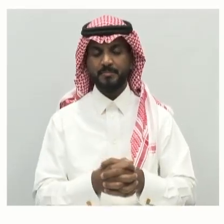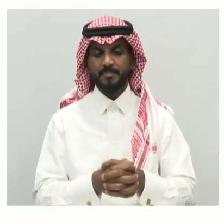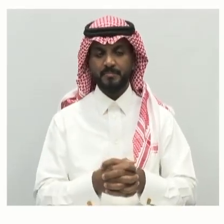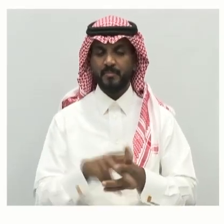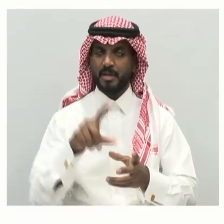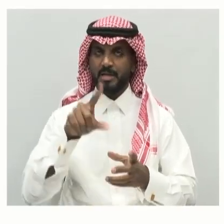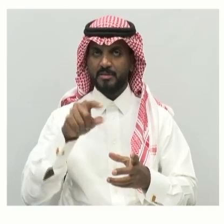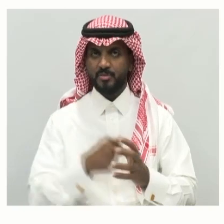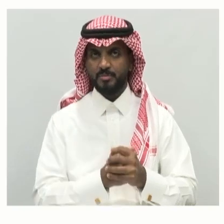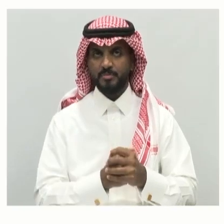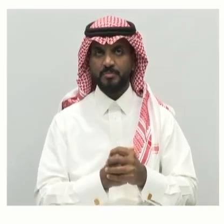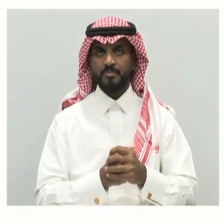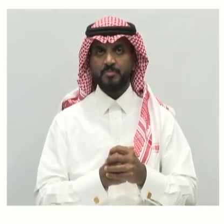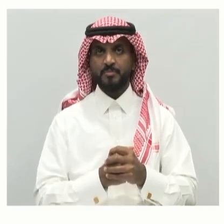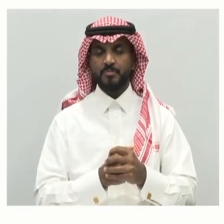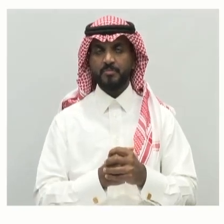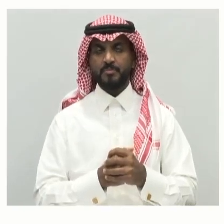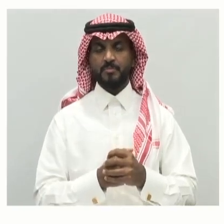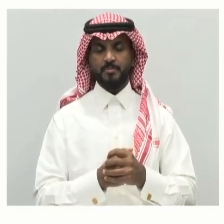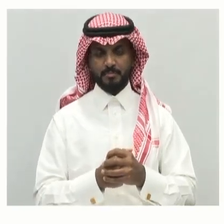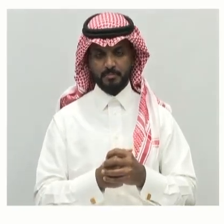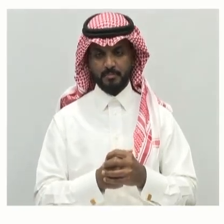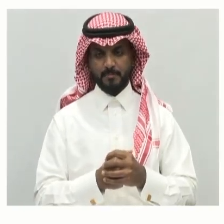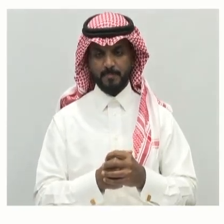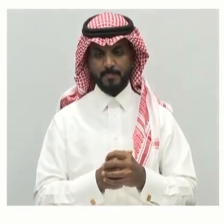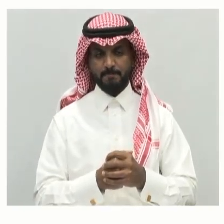احسنتم وبارك الله فيكم